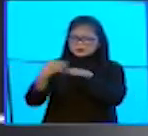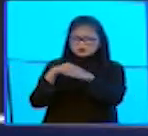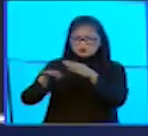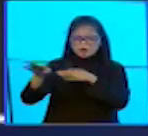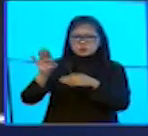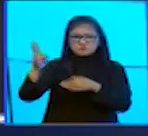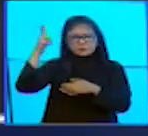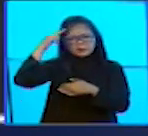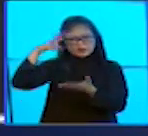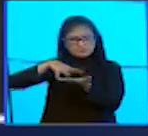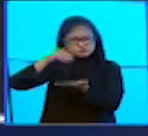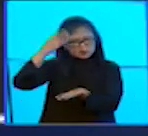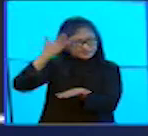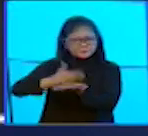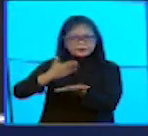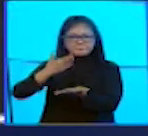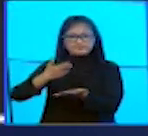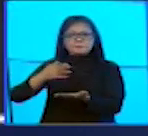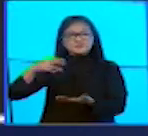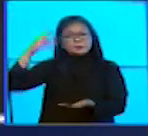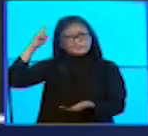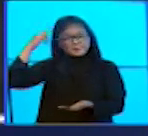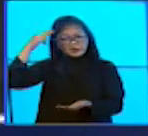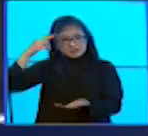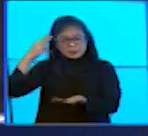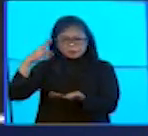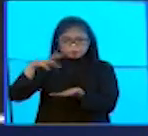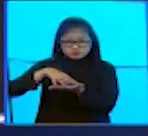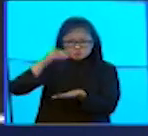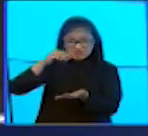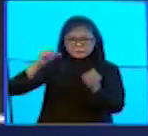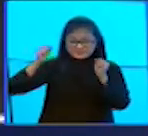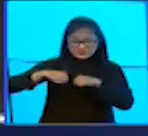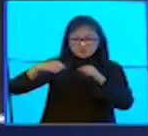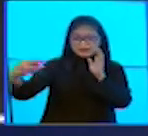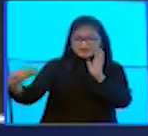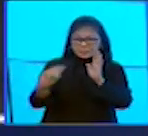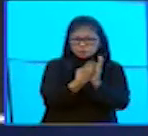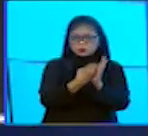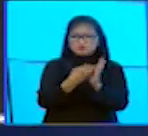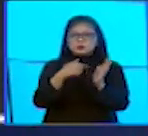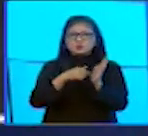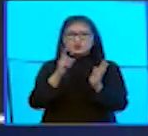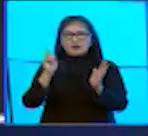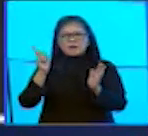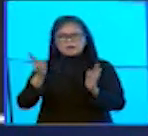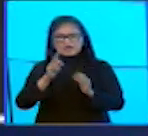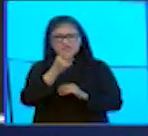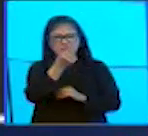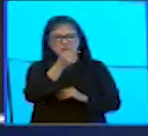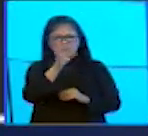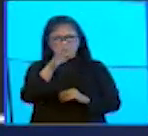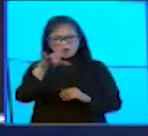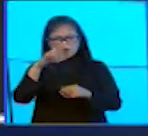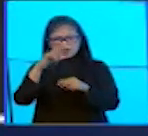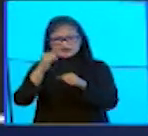diputuskan pusat, baru kita amankan. Dan syaratnya harus siap, salah satunya adalah logistik ya, kepada mereka yang